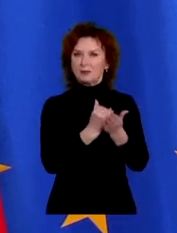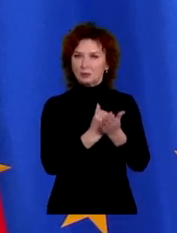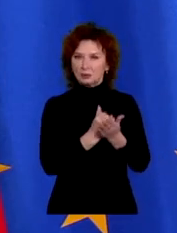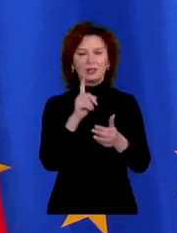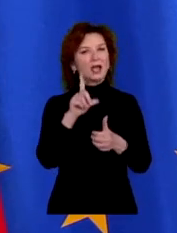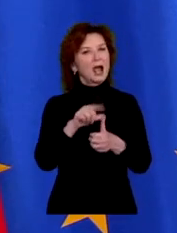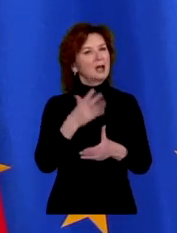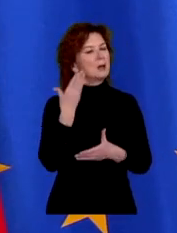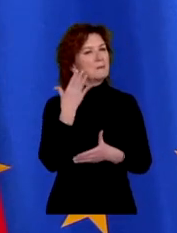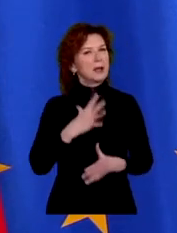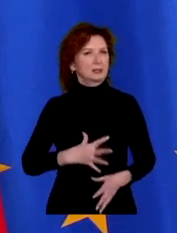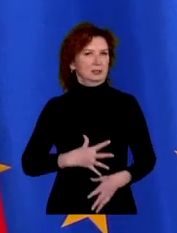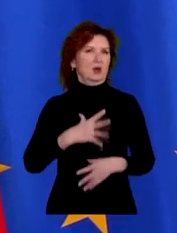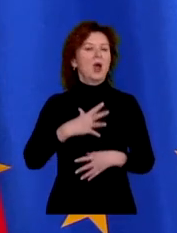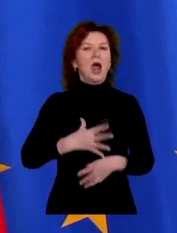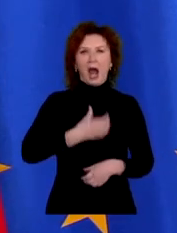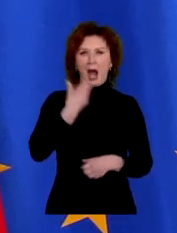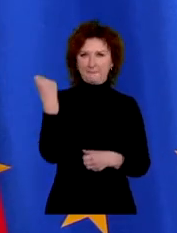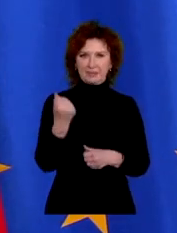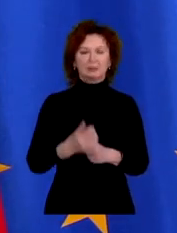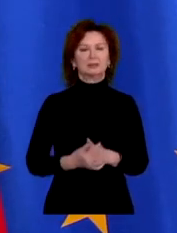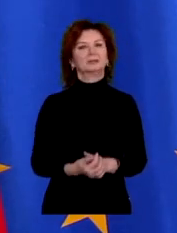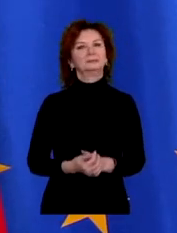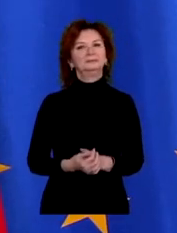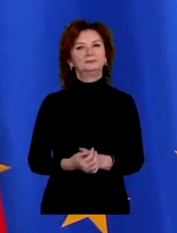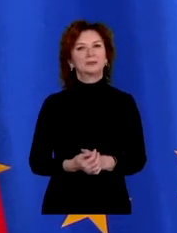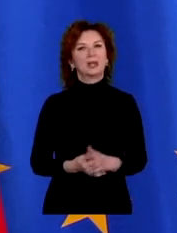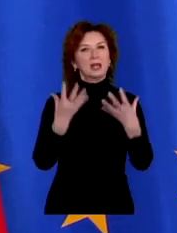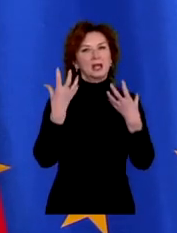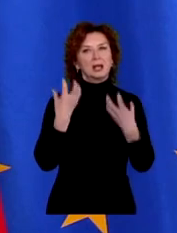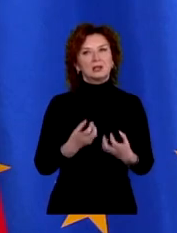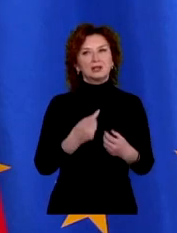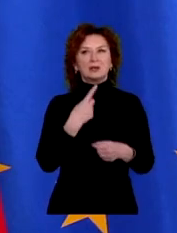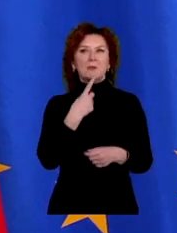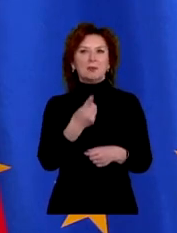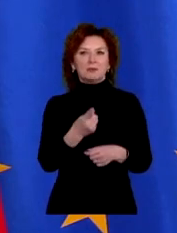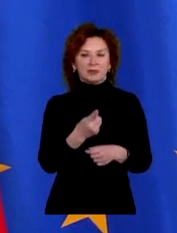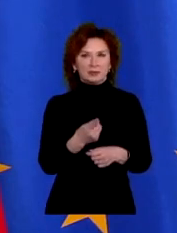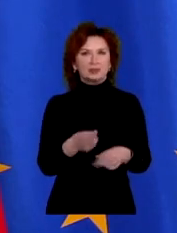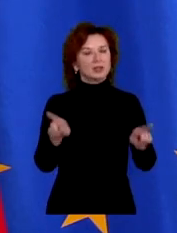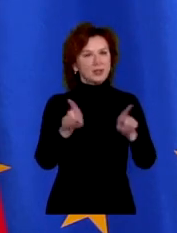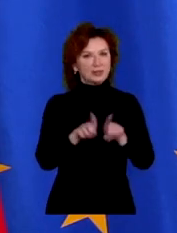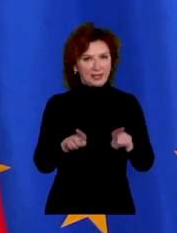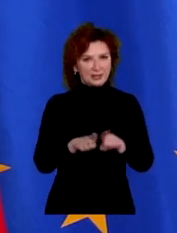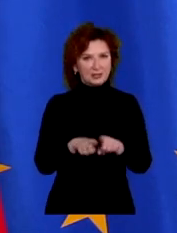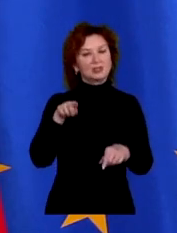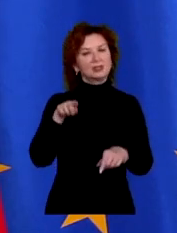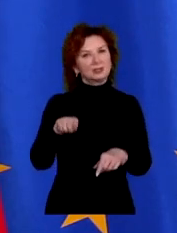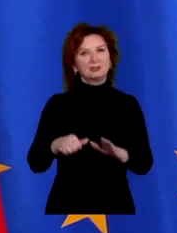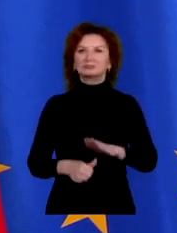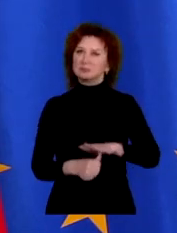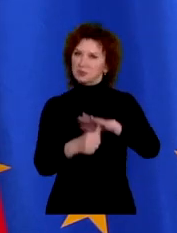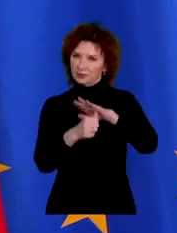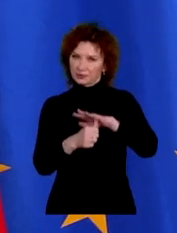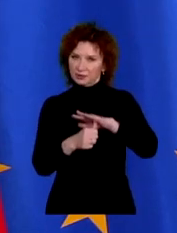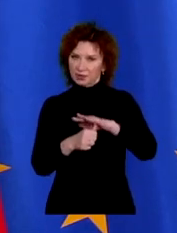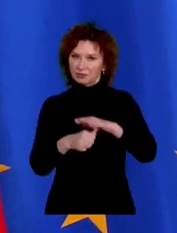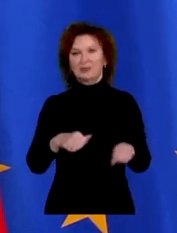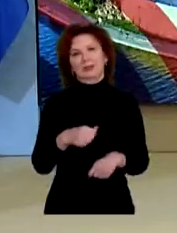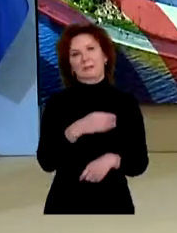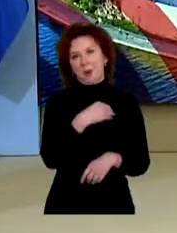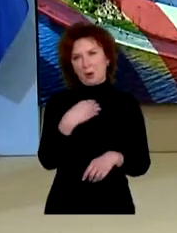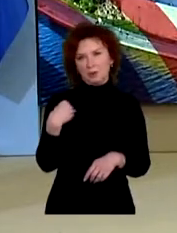wcześniej zadania. Chciałem powiedzieć też, że ta prezydencja jest szczególna poprzez swoje